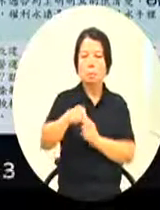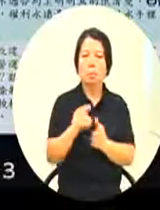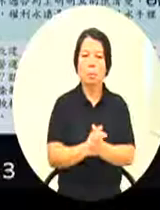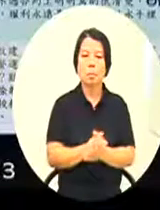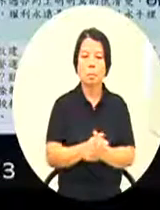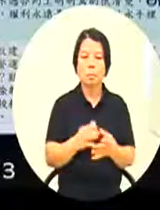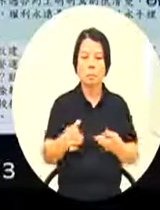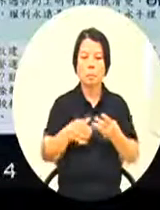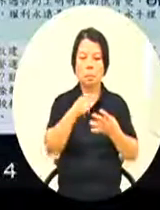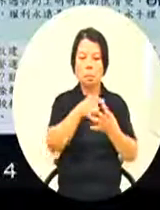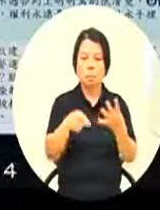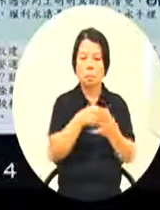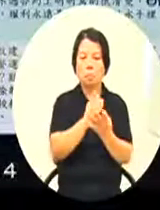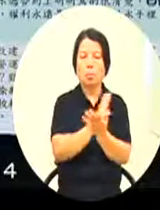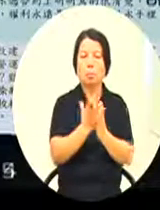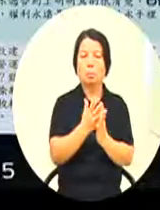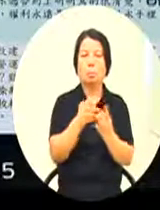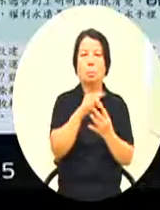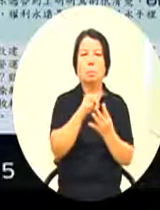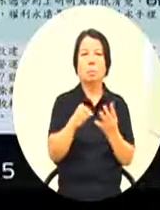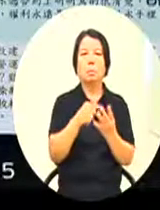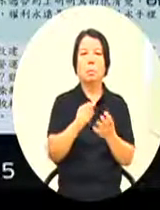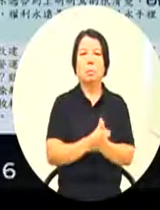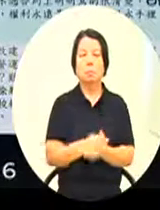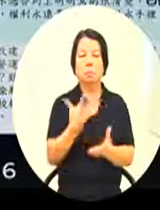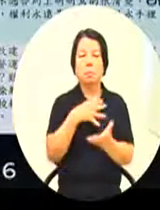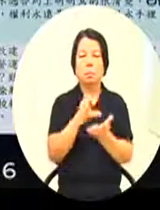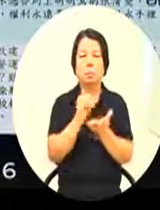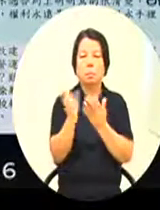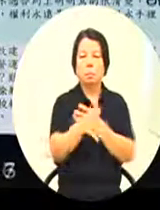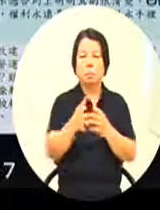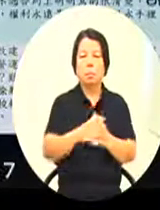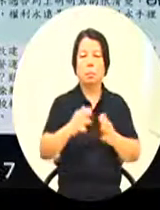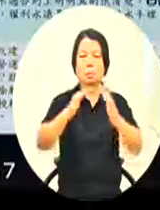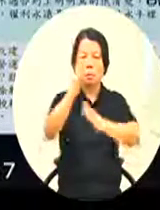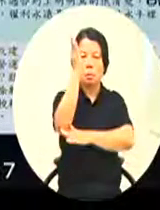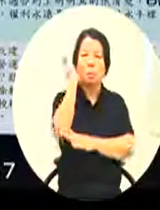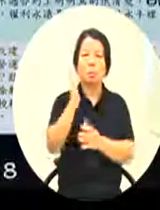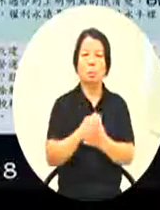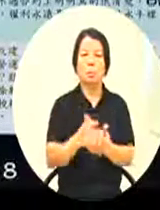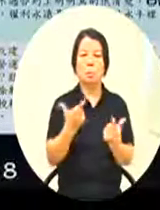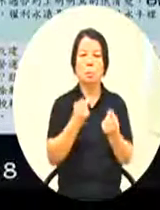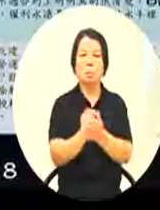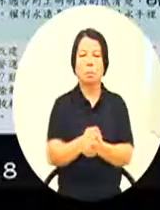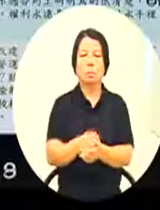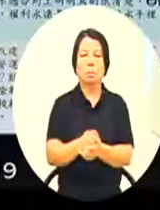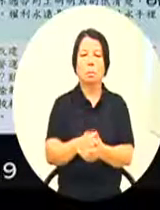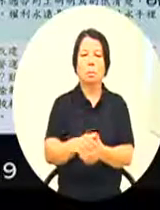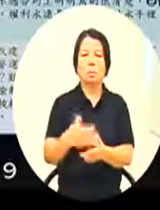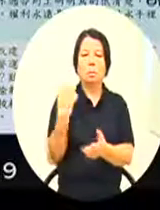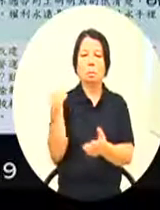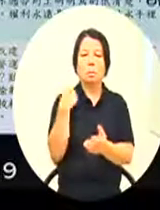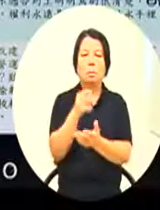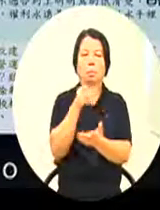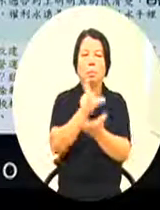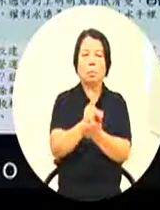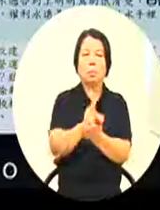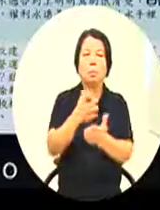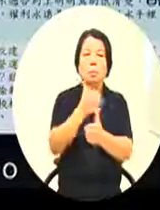第三种的模式，来拆穿市府只举了旧总图的改建，市政